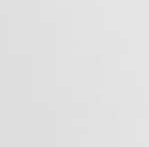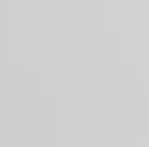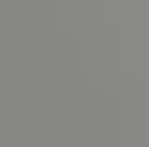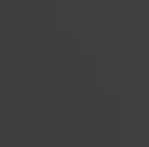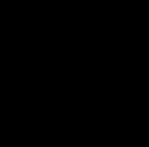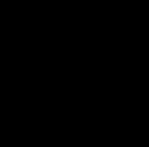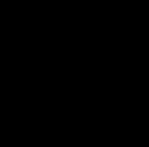Ho